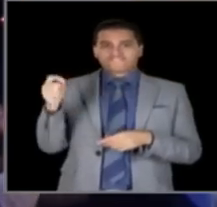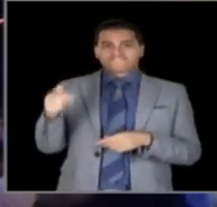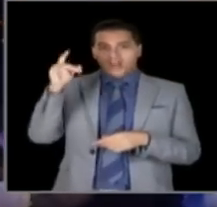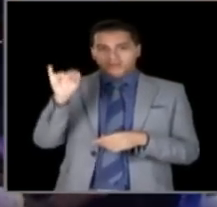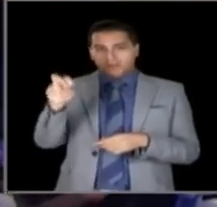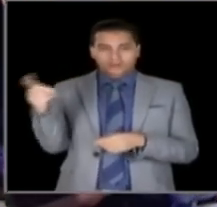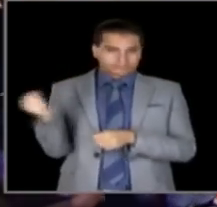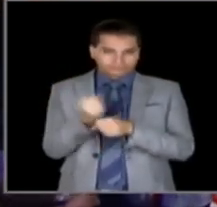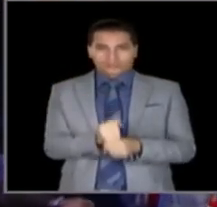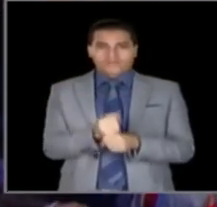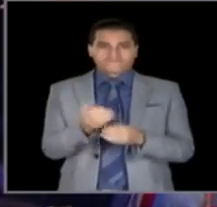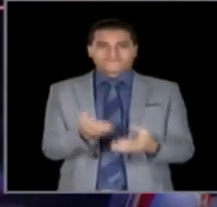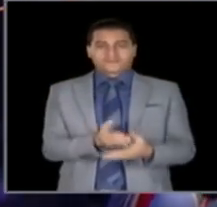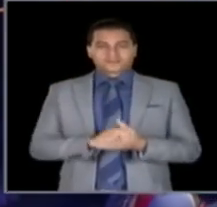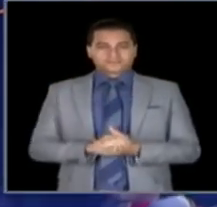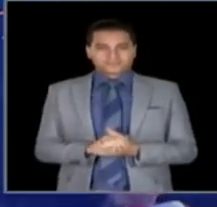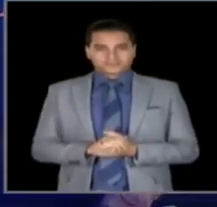مكاني.